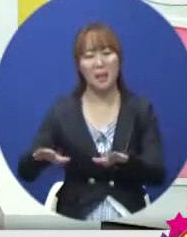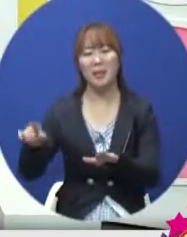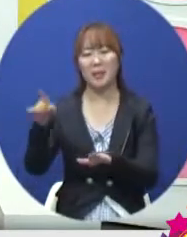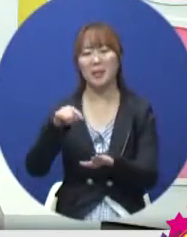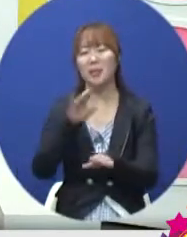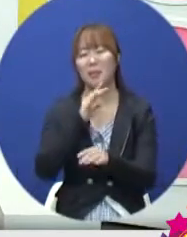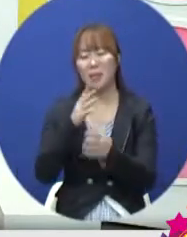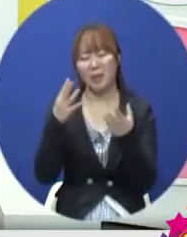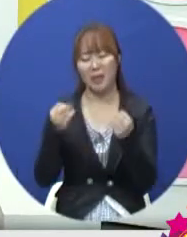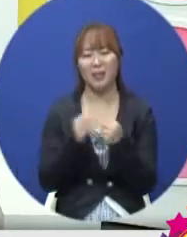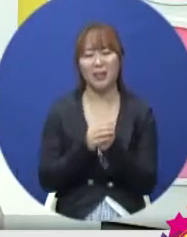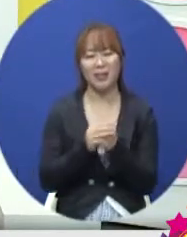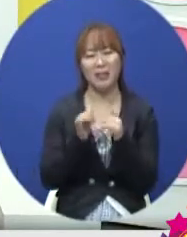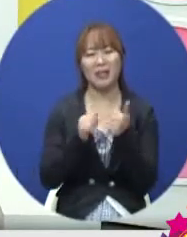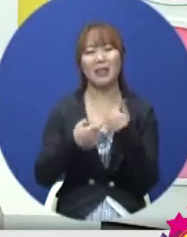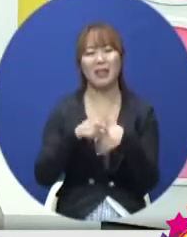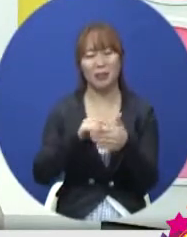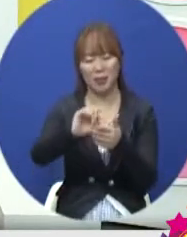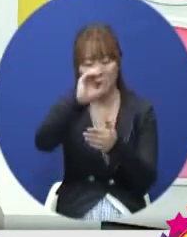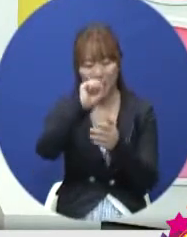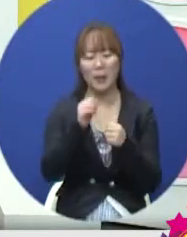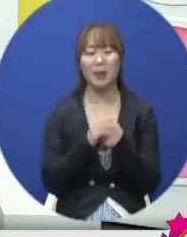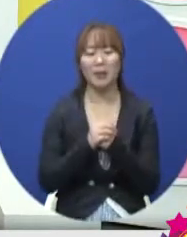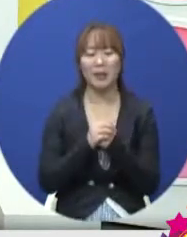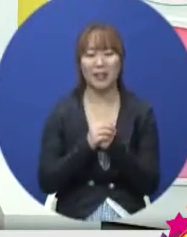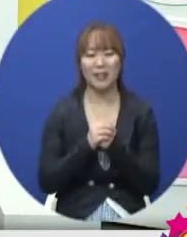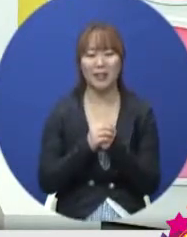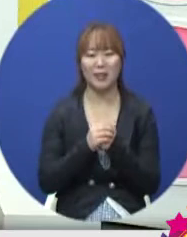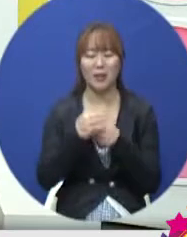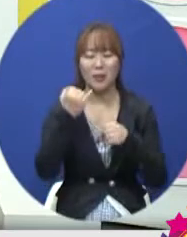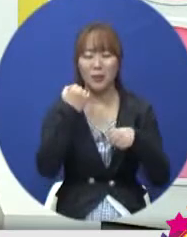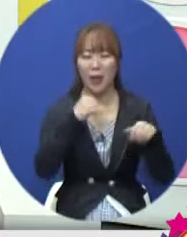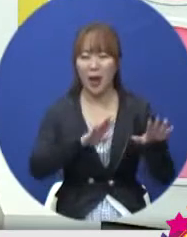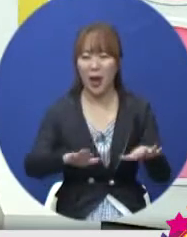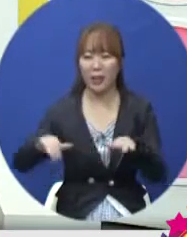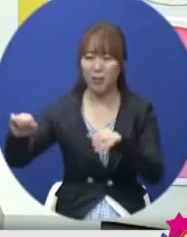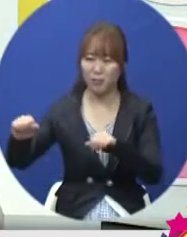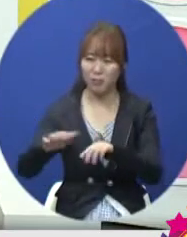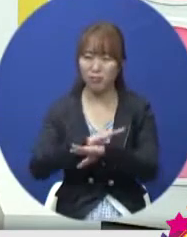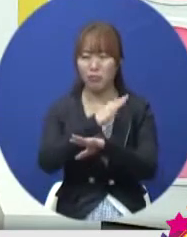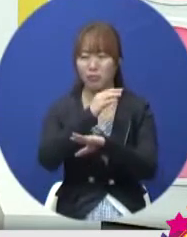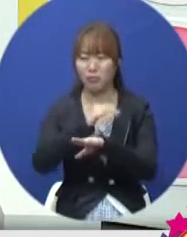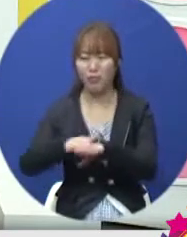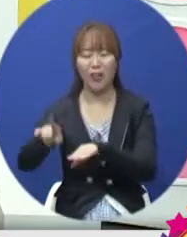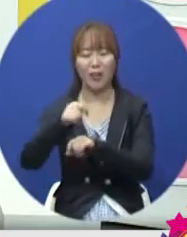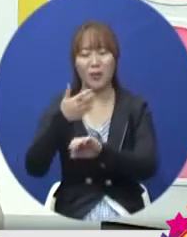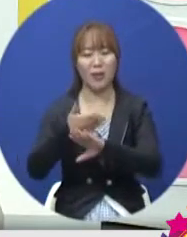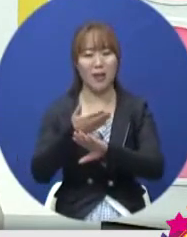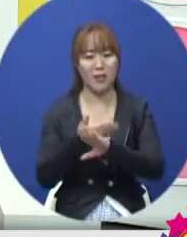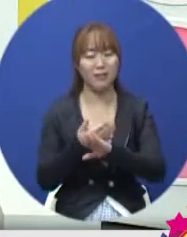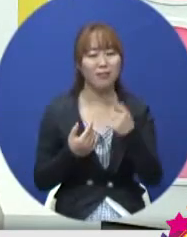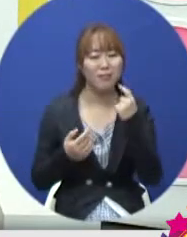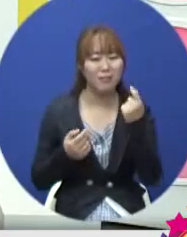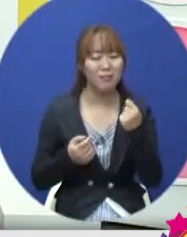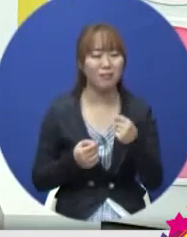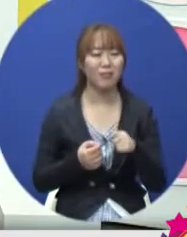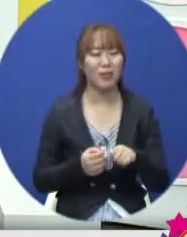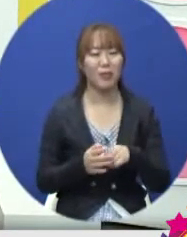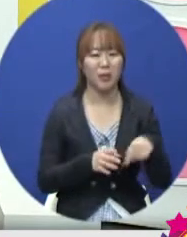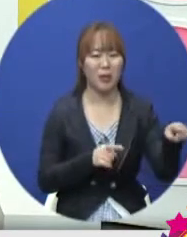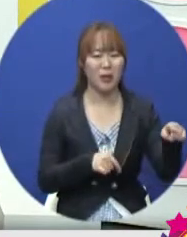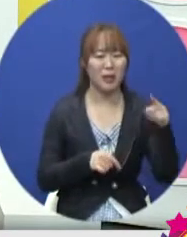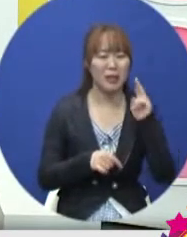풍부합니다. 맞아요. 인심도 좋고 네. 그 이제 물살이 다르다 그러더라고요. 동해 남해가. 그렇죠. 아무튼 동해는 네. 물이 좀